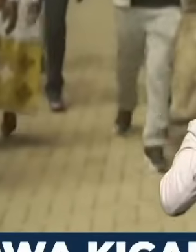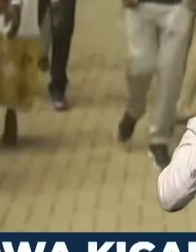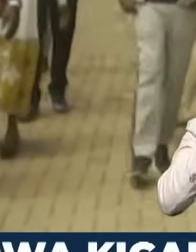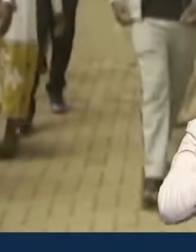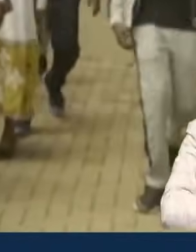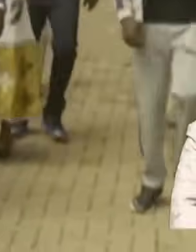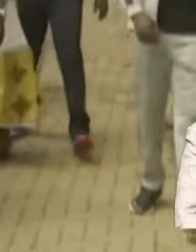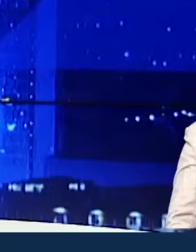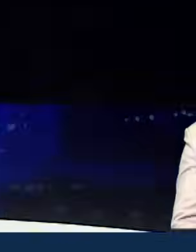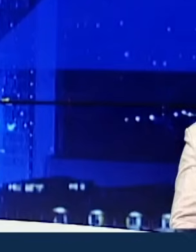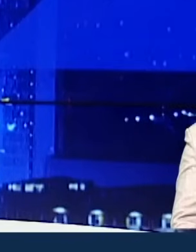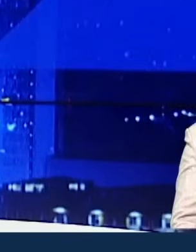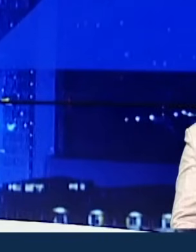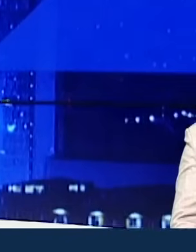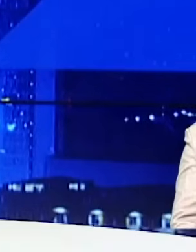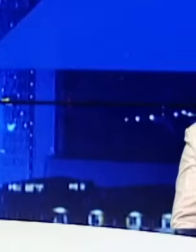Maniraho, i Kigali.